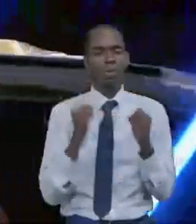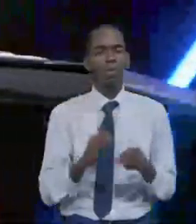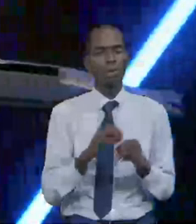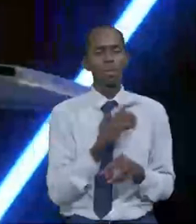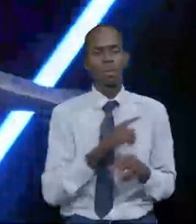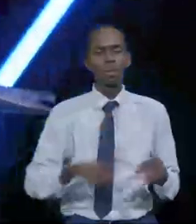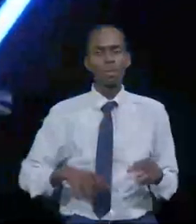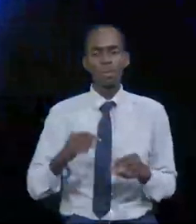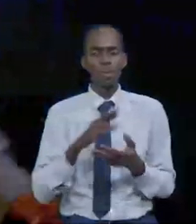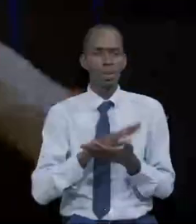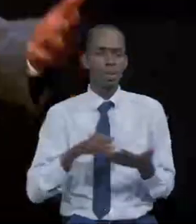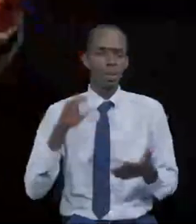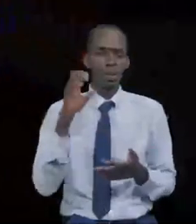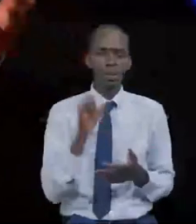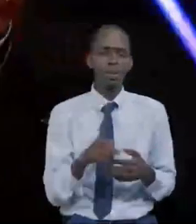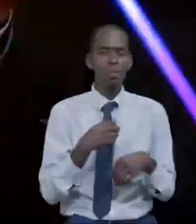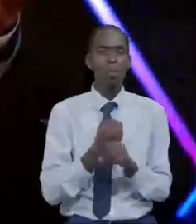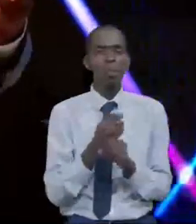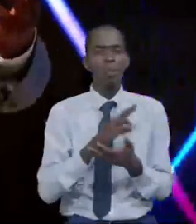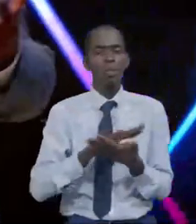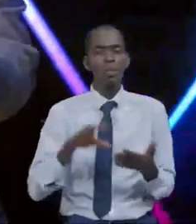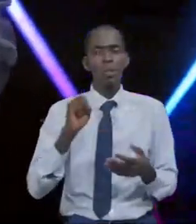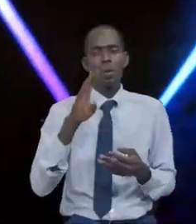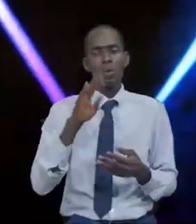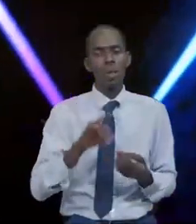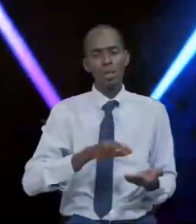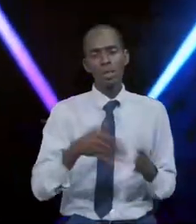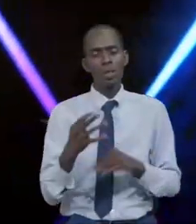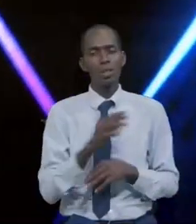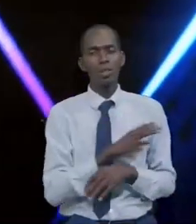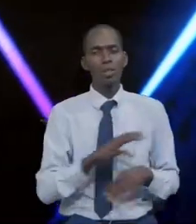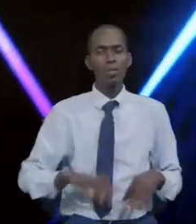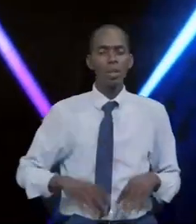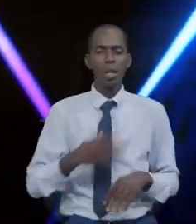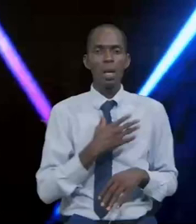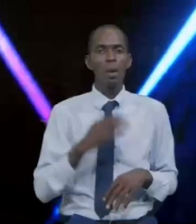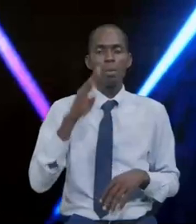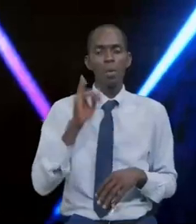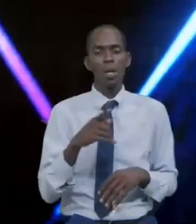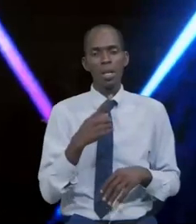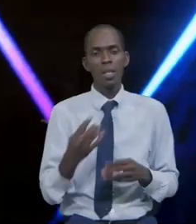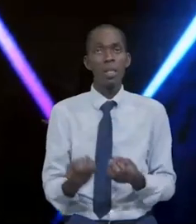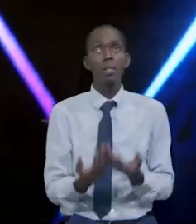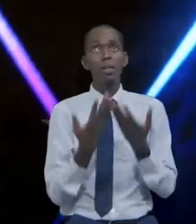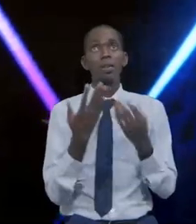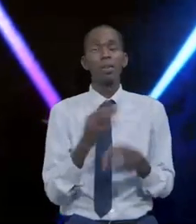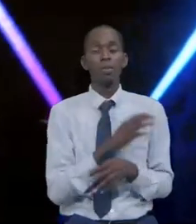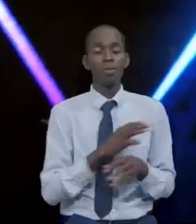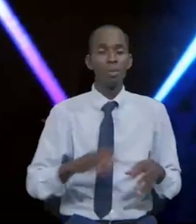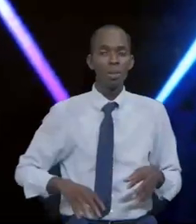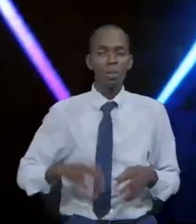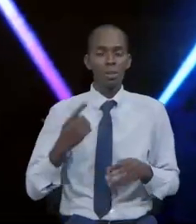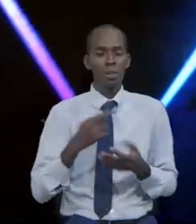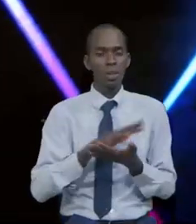le Seigneur. Le juste est rendu juste et fort par la mort de Christ. Le